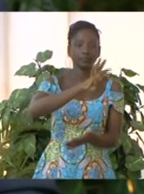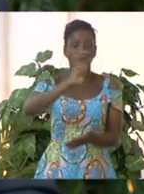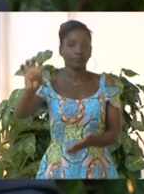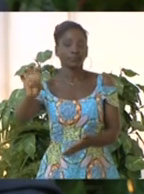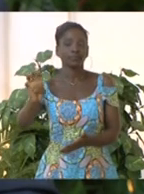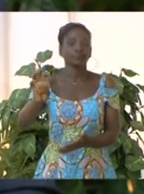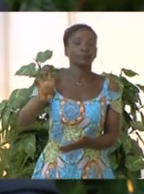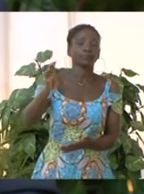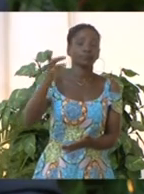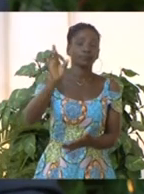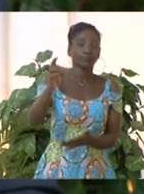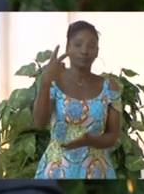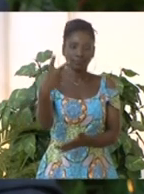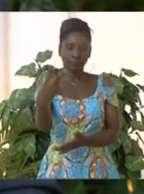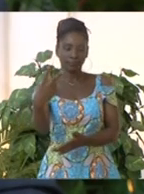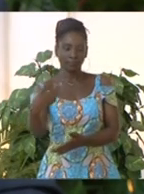Personnel d'astreinte,